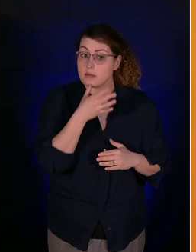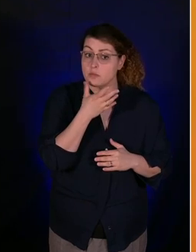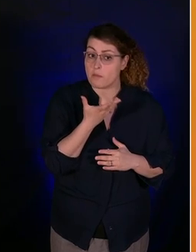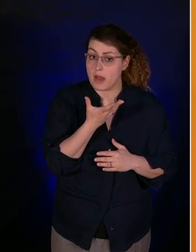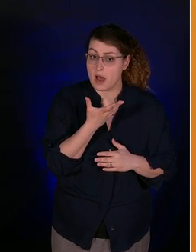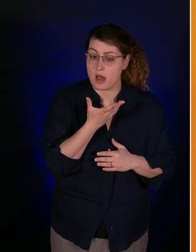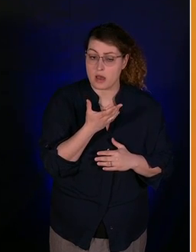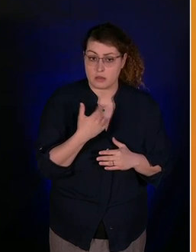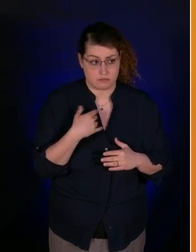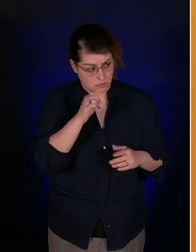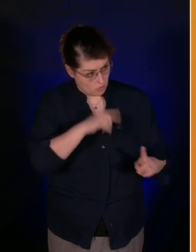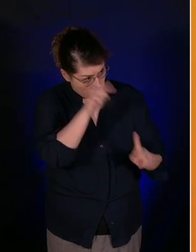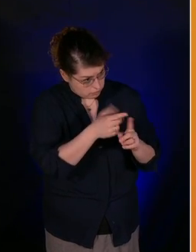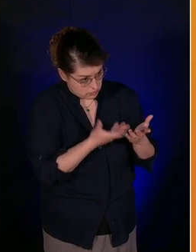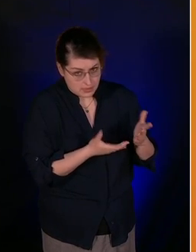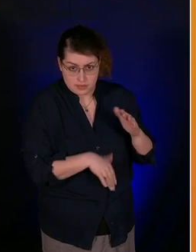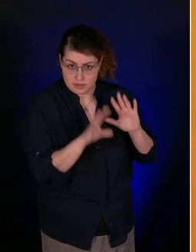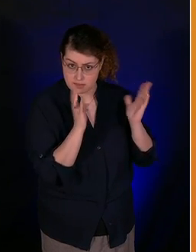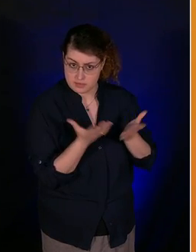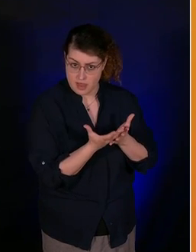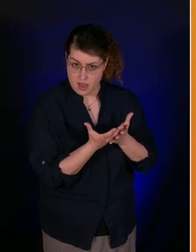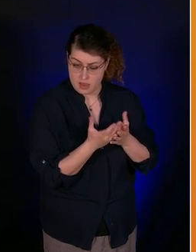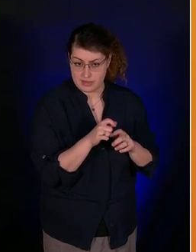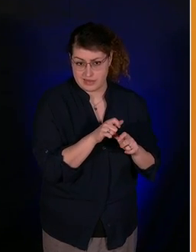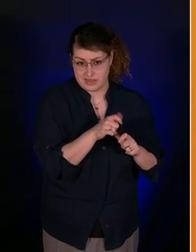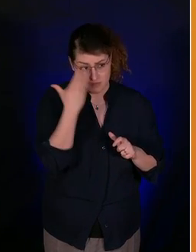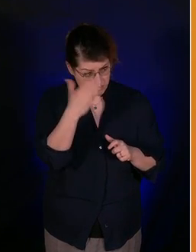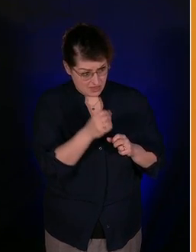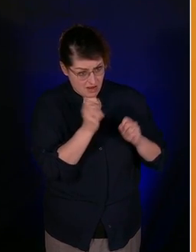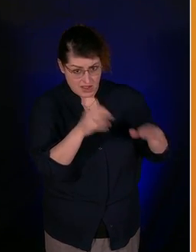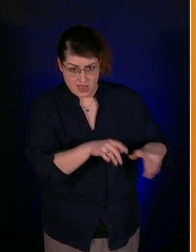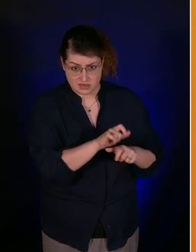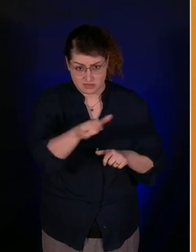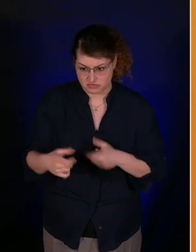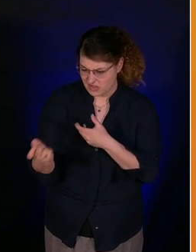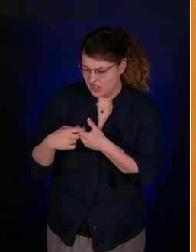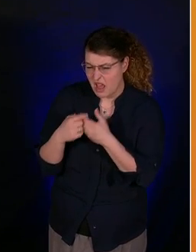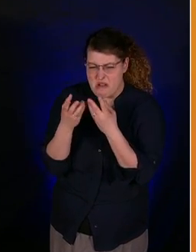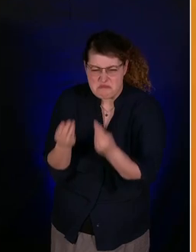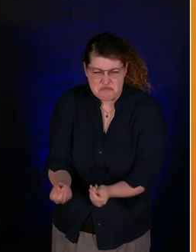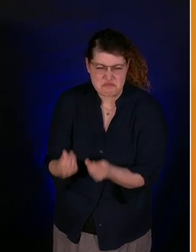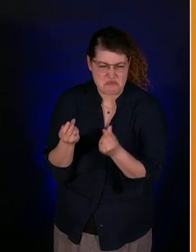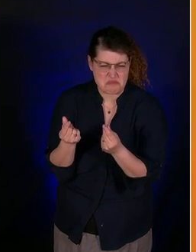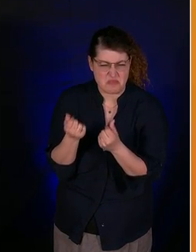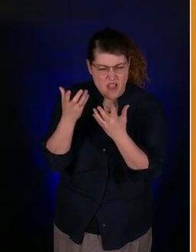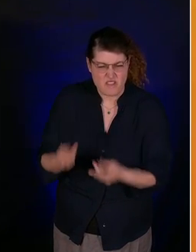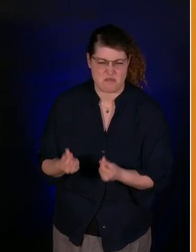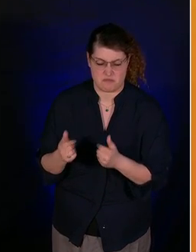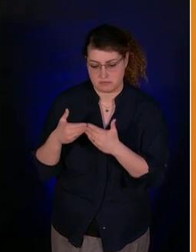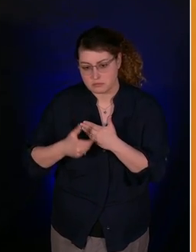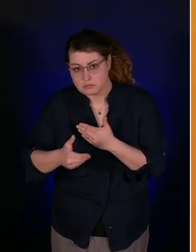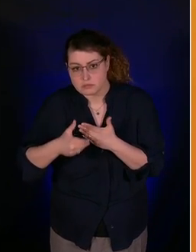nos fondamentaux au risque de glisser dangereusement vers un syndicalisme fade qui pourrait, à